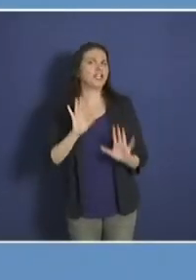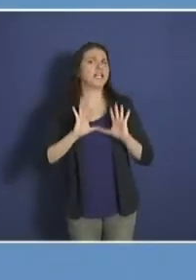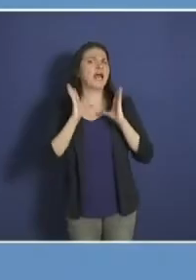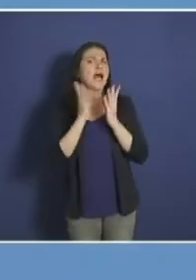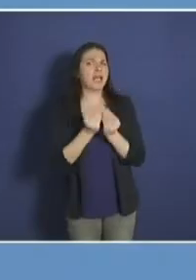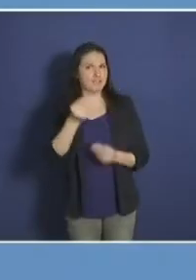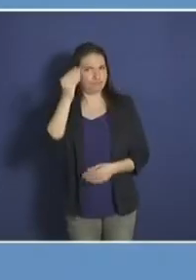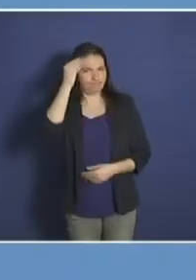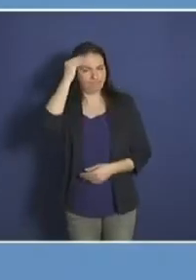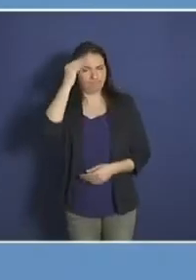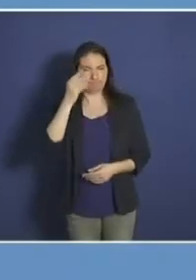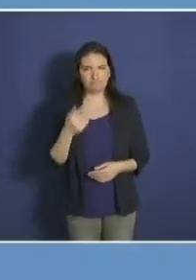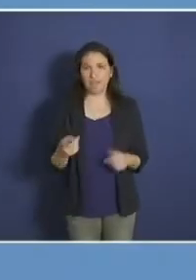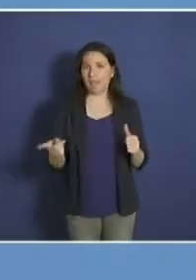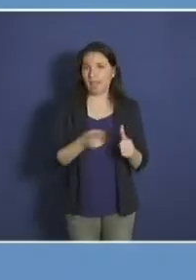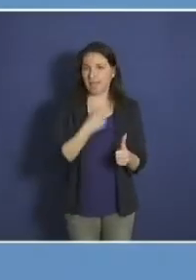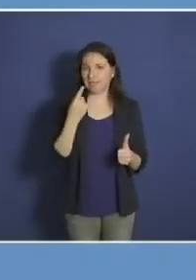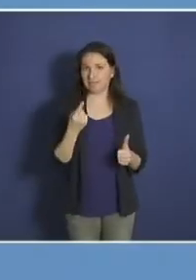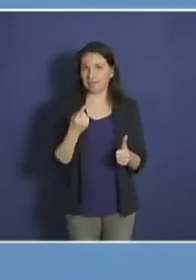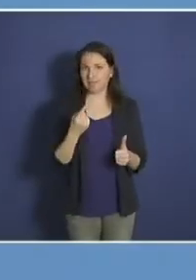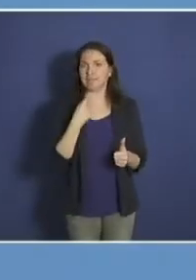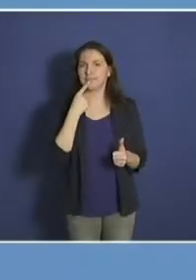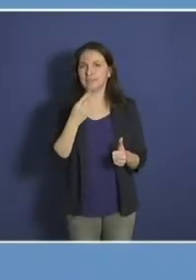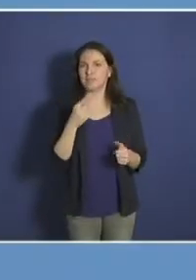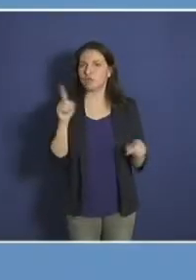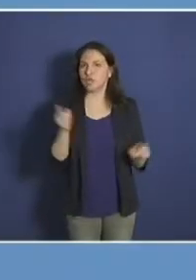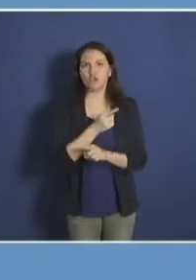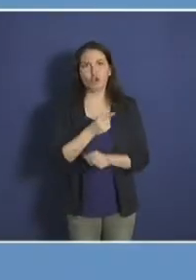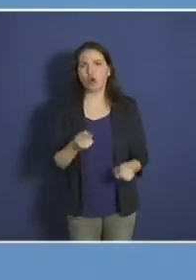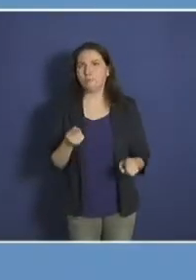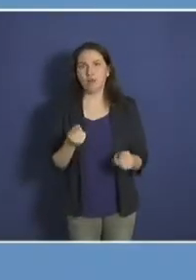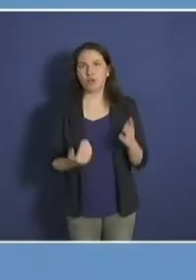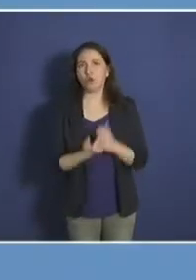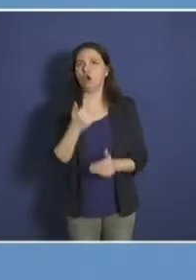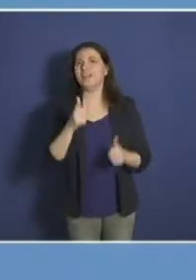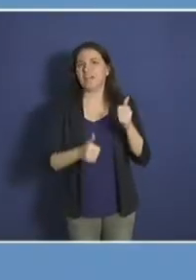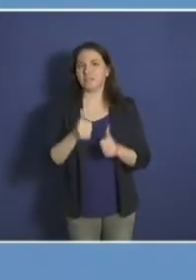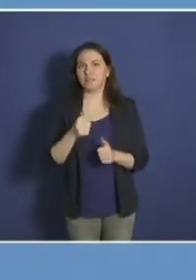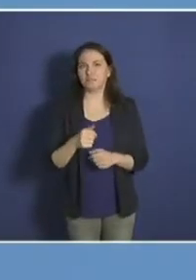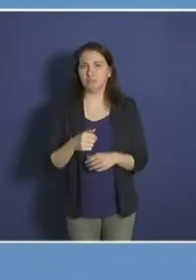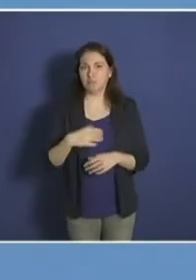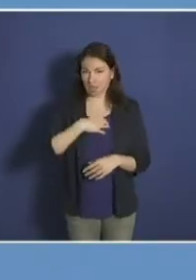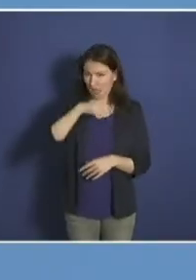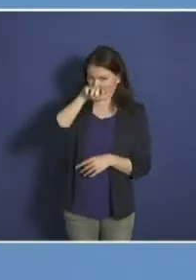Und als erstes habe ich ja gesagt, dass ich nicht wieder antrete. Punkt. Als Kanzlerin. Ja.